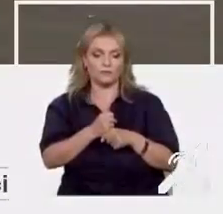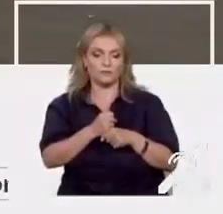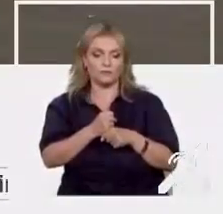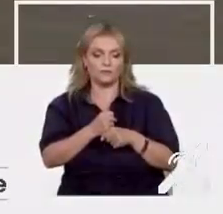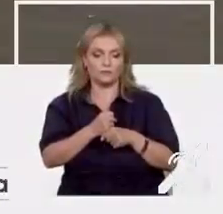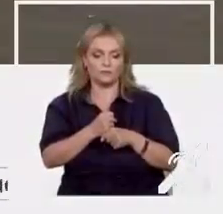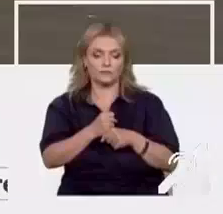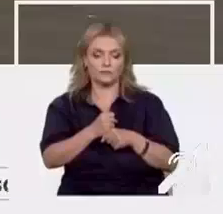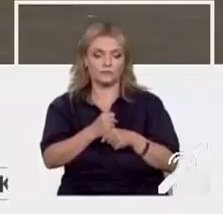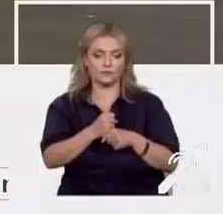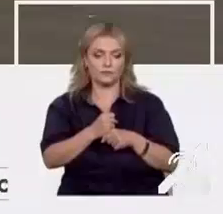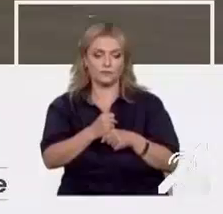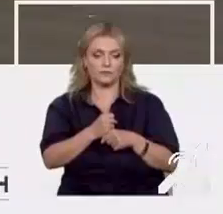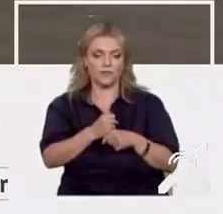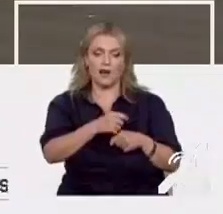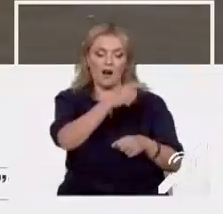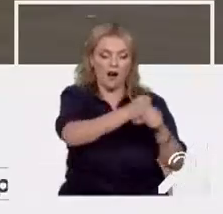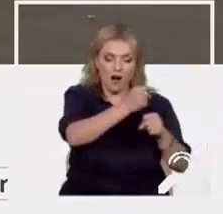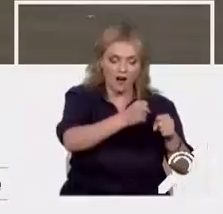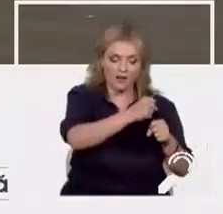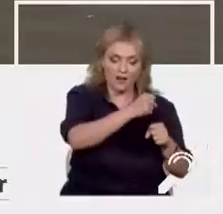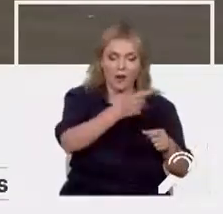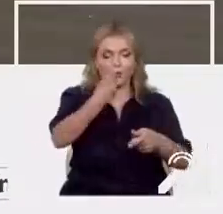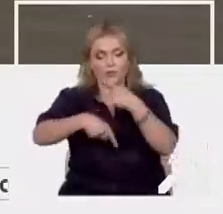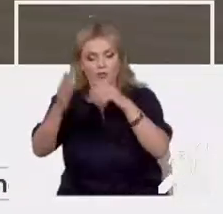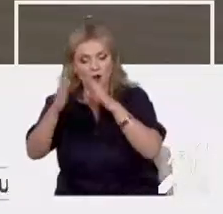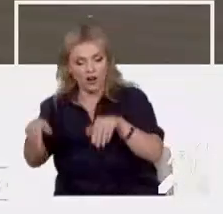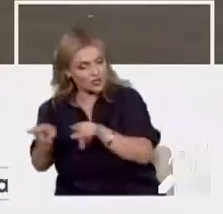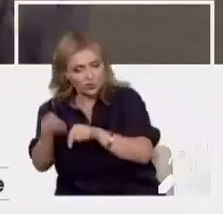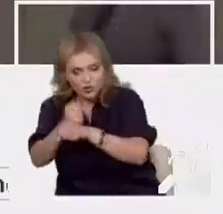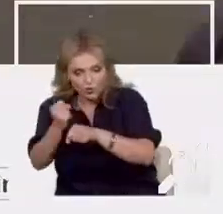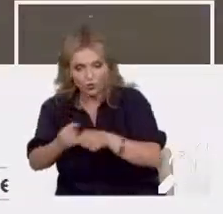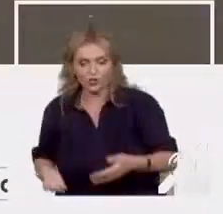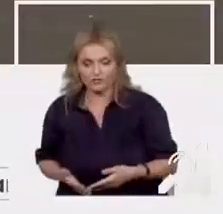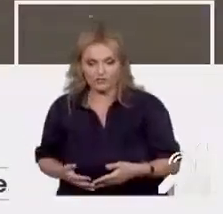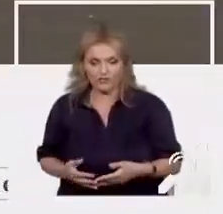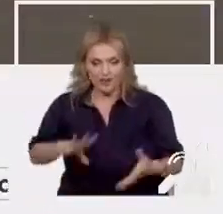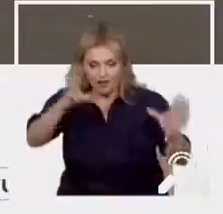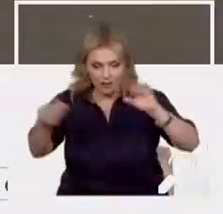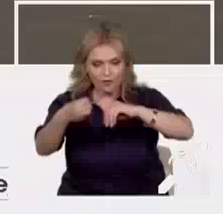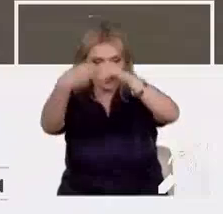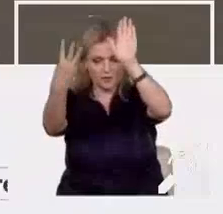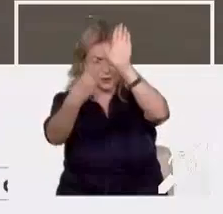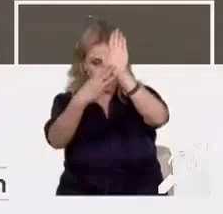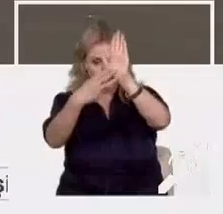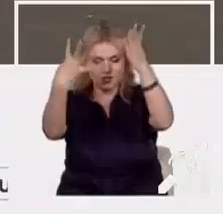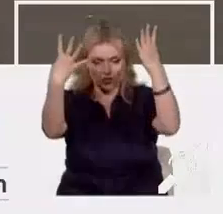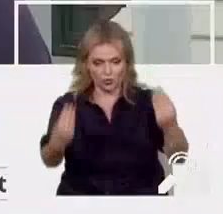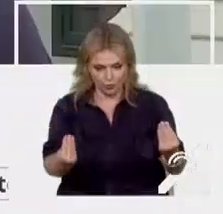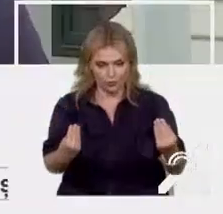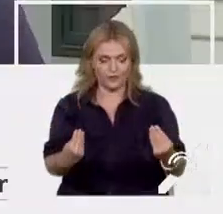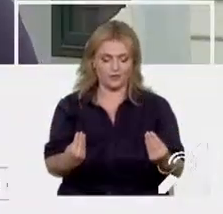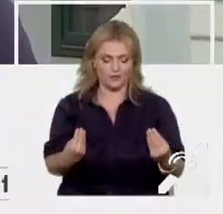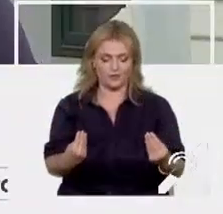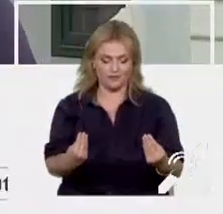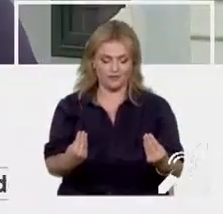un alt lucru și pe urmă acasă tot e lucru. Deci asta se face 18 ore pe zi, în minimum.